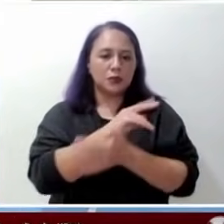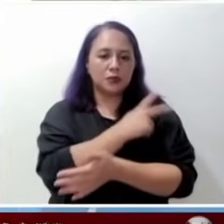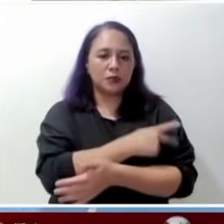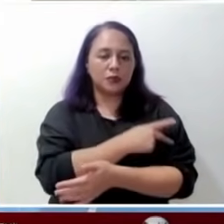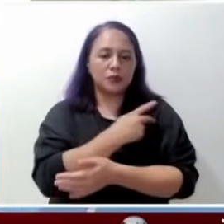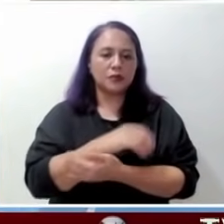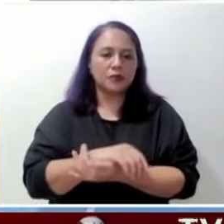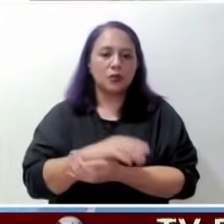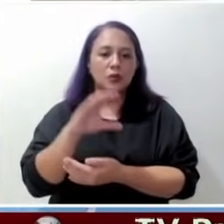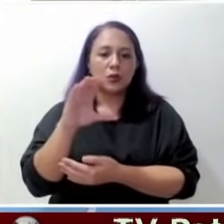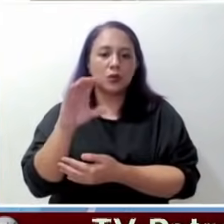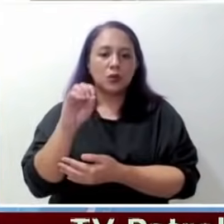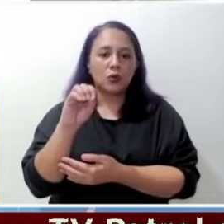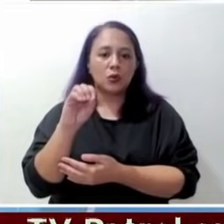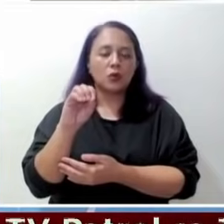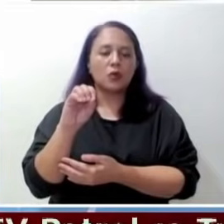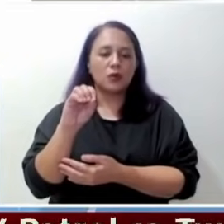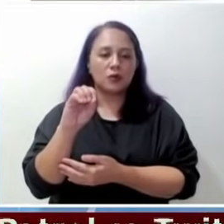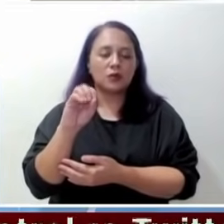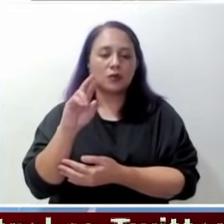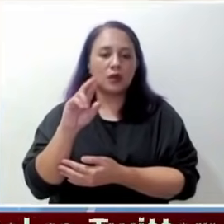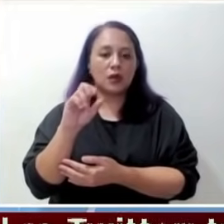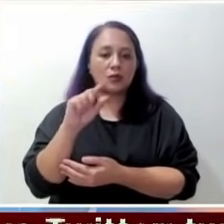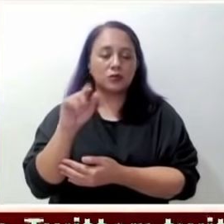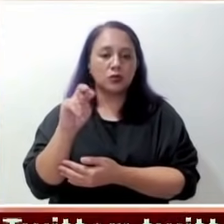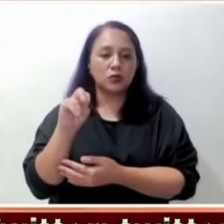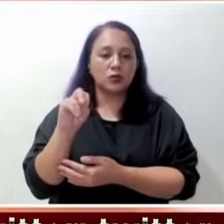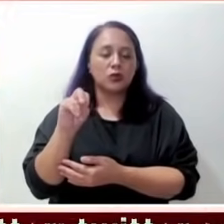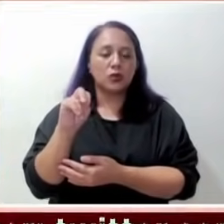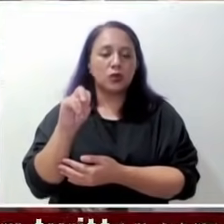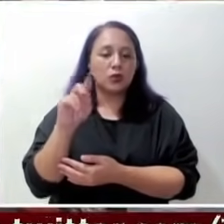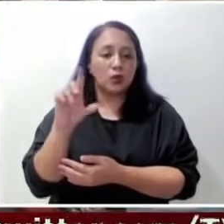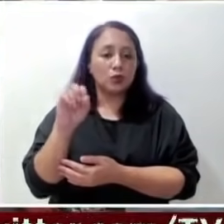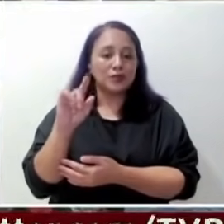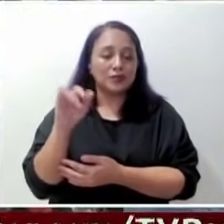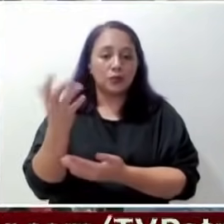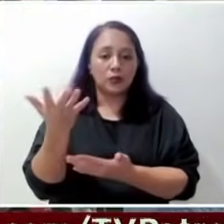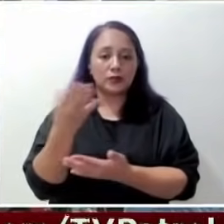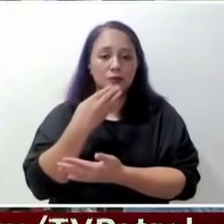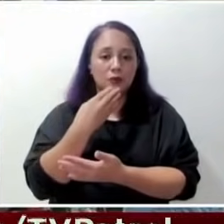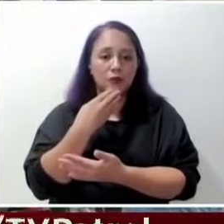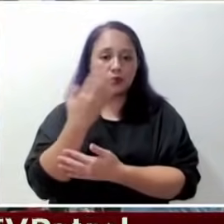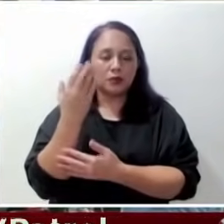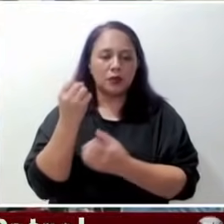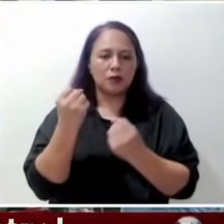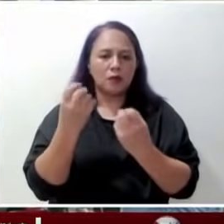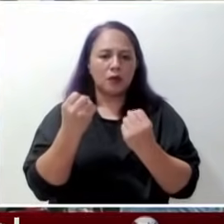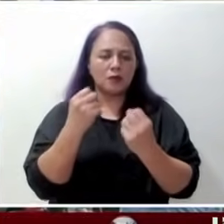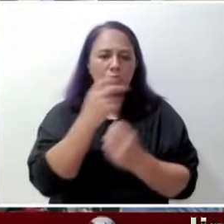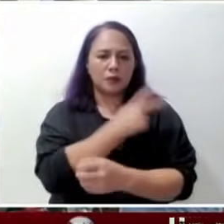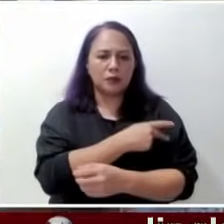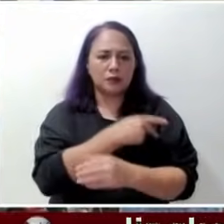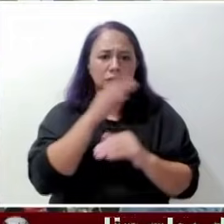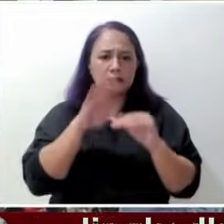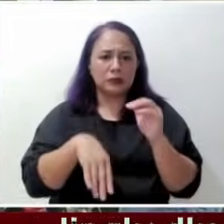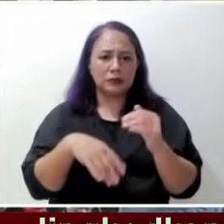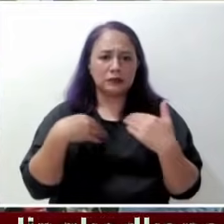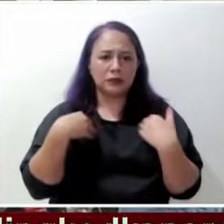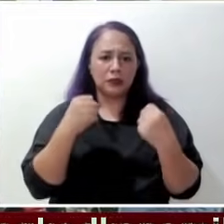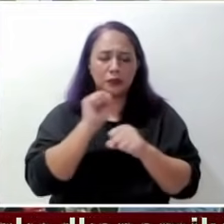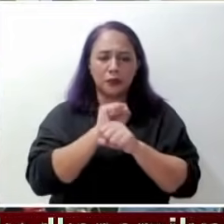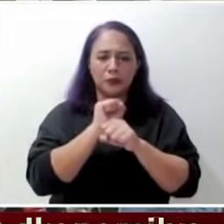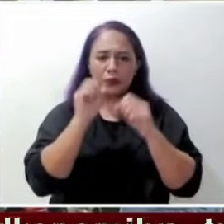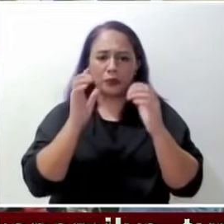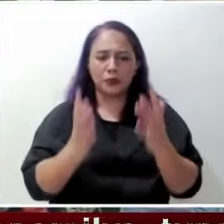Corazon Locsin Montelibano Memorial Regional Hospital sa Bacolod. Mas marami na ang pasyente kaysa sa kanilang health workers